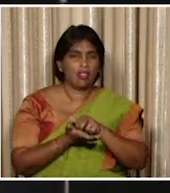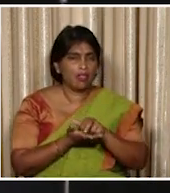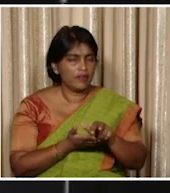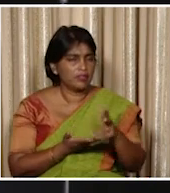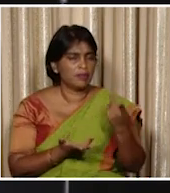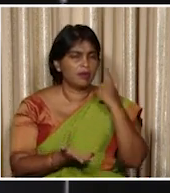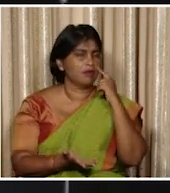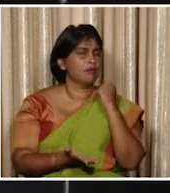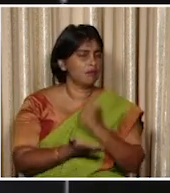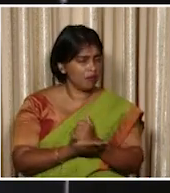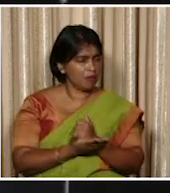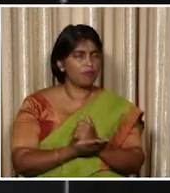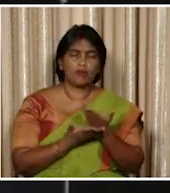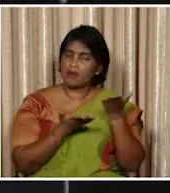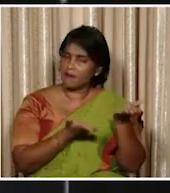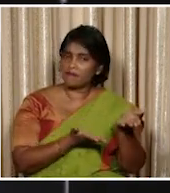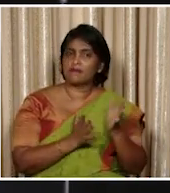ඇවිදින්නවත් අමාරුවෙන් හිටියදිත්